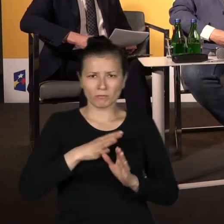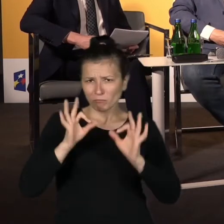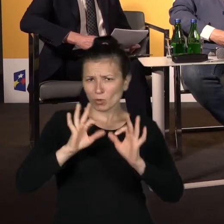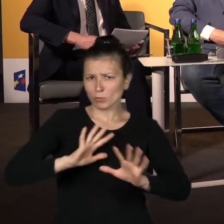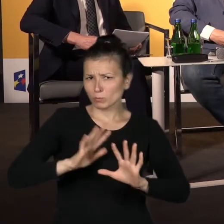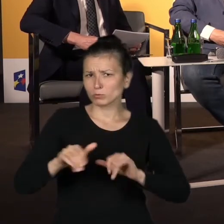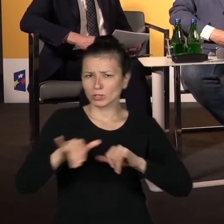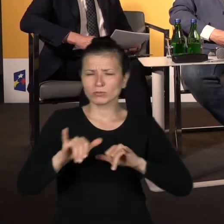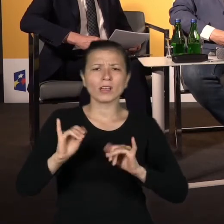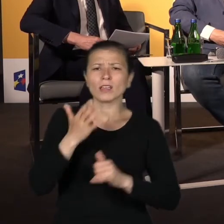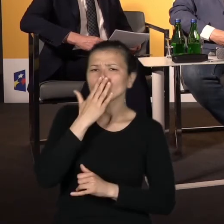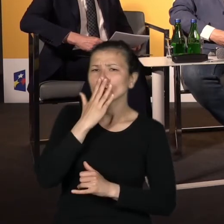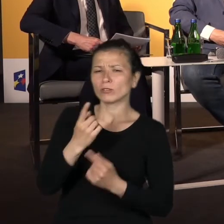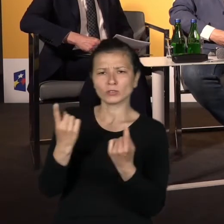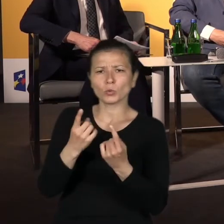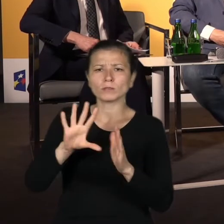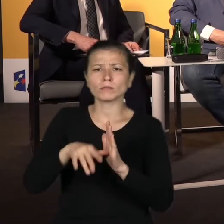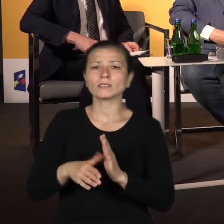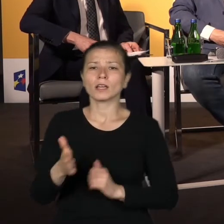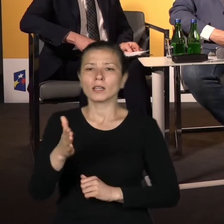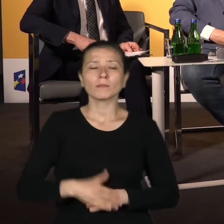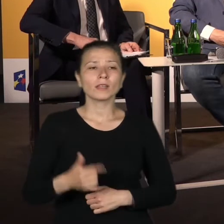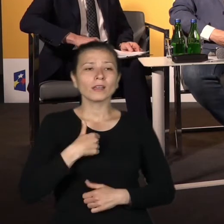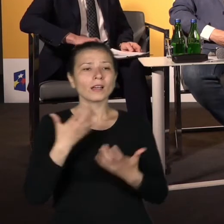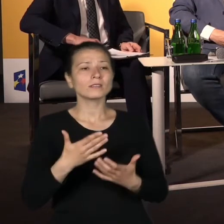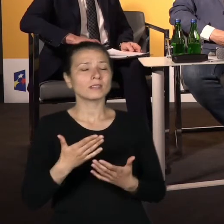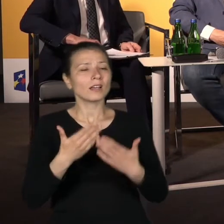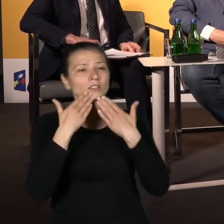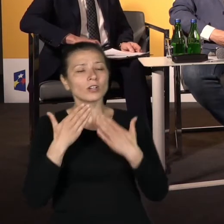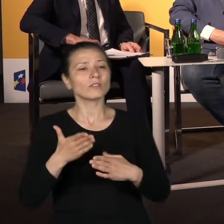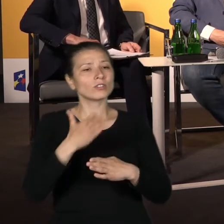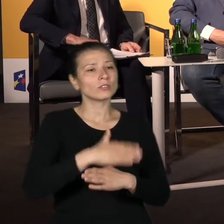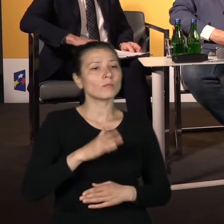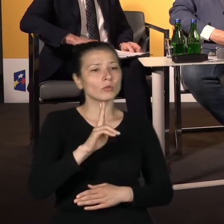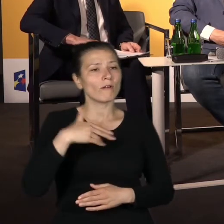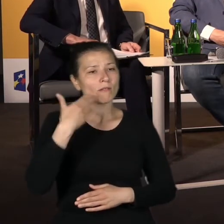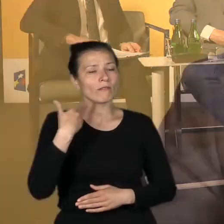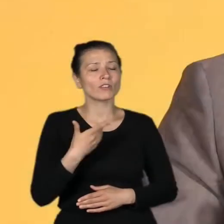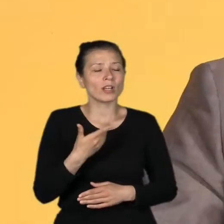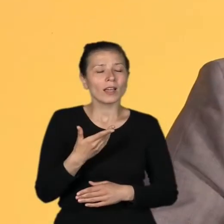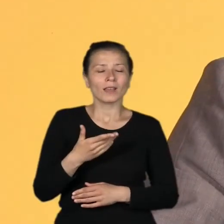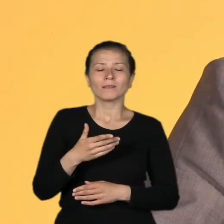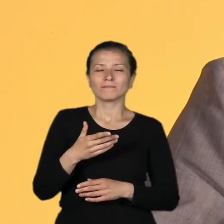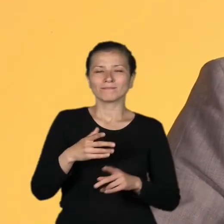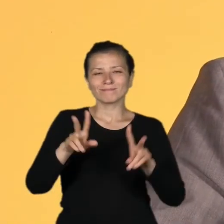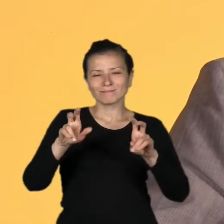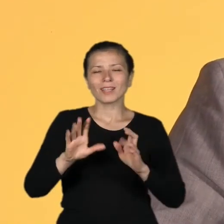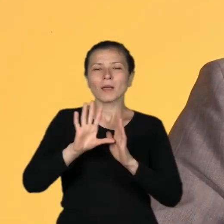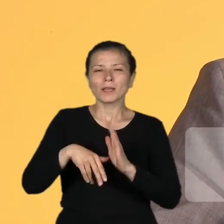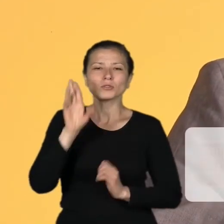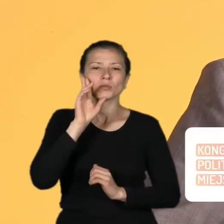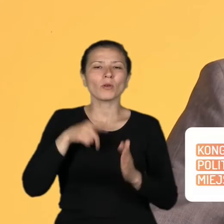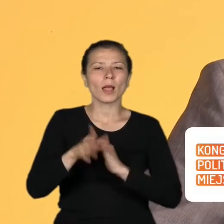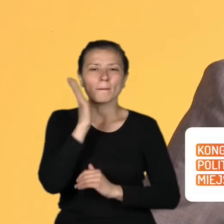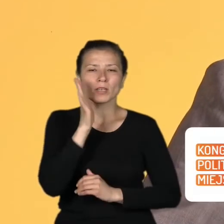prezydencie? Ja to chciałem podziękować mojemu przedmówcy za sformułowanie, że miasto zrozumiałe dla swoich mieszkańców. Bo to jest chyba kluczowe w